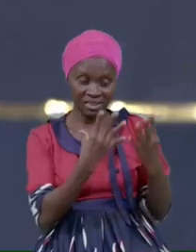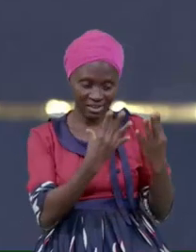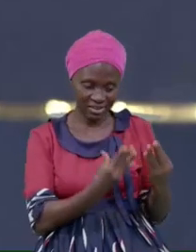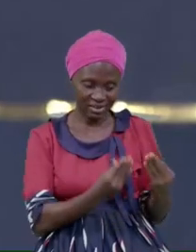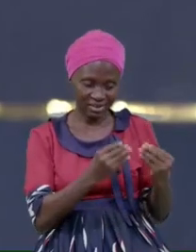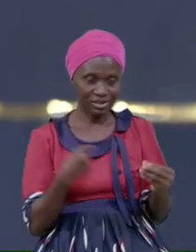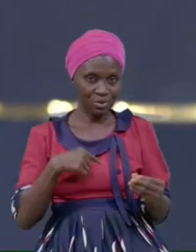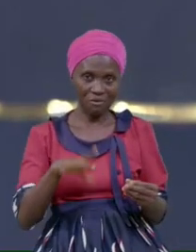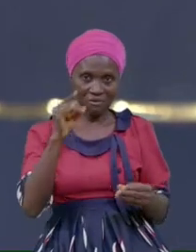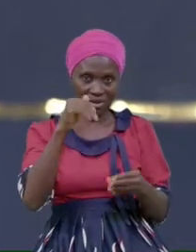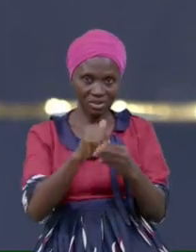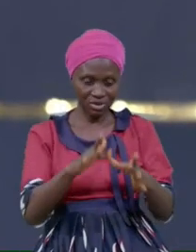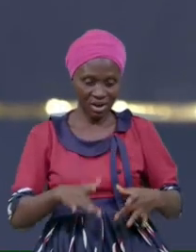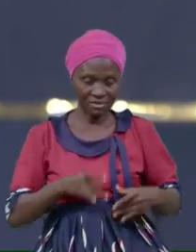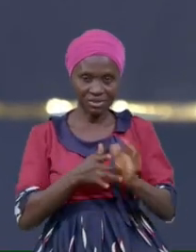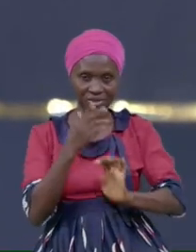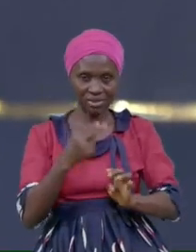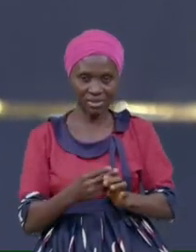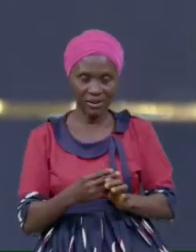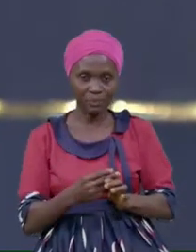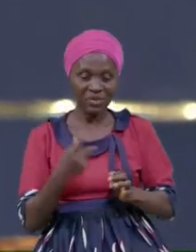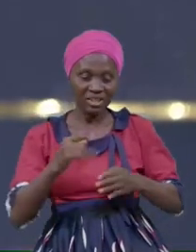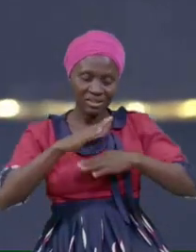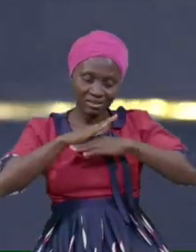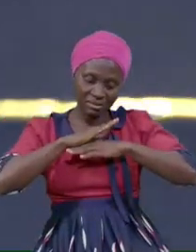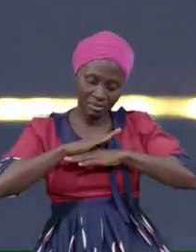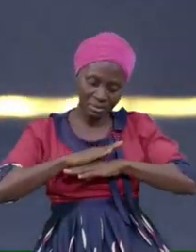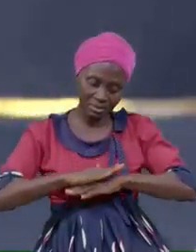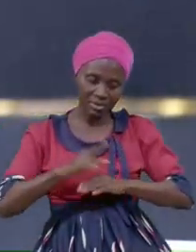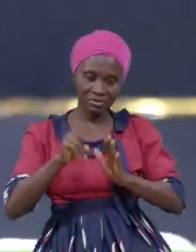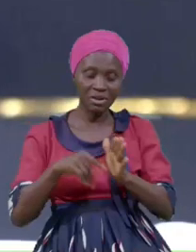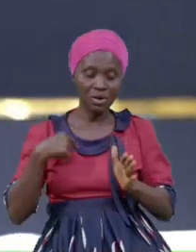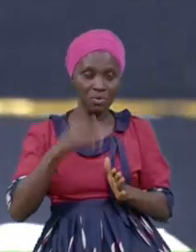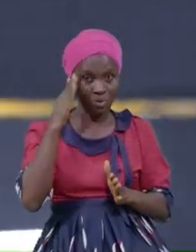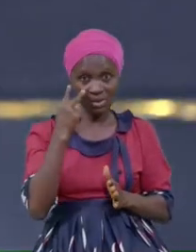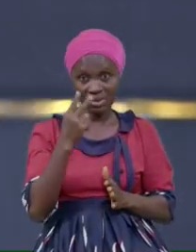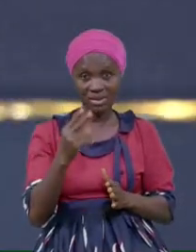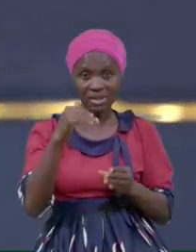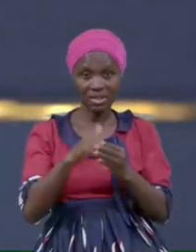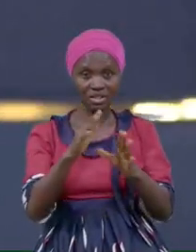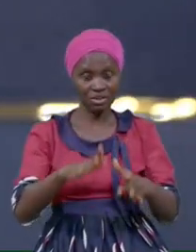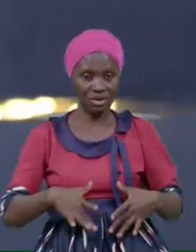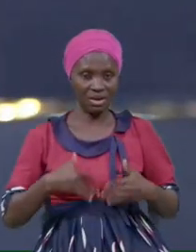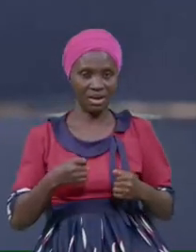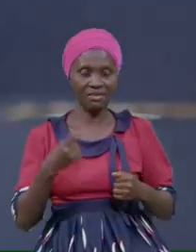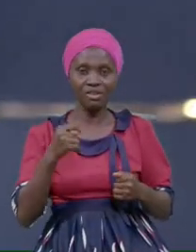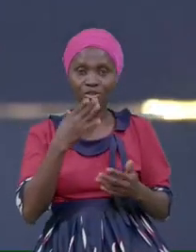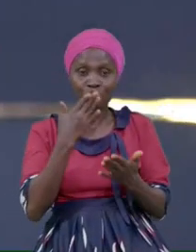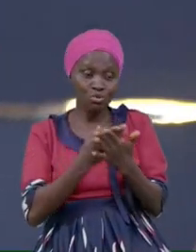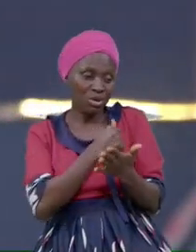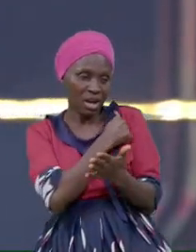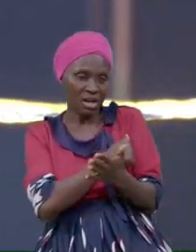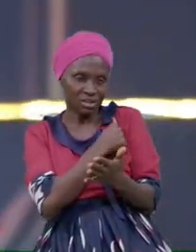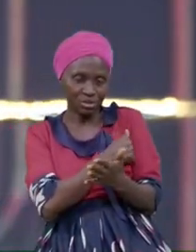Le repos, la tranquillité, nous le verrons dans ta vie. L'attitude, Et tu n'as pas des gens qui paniquent, qui